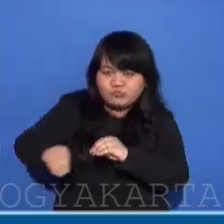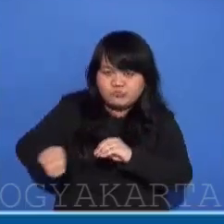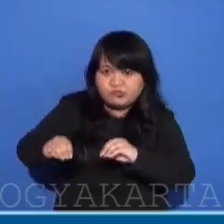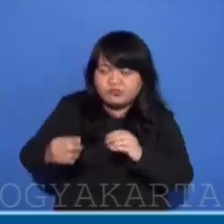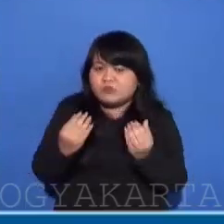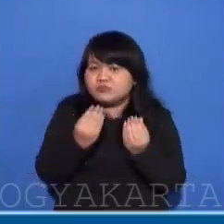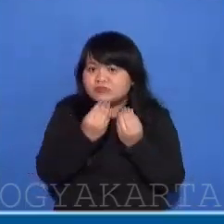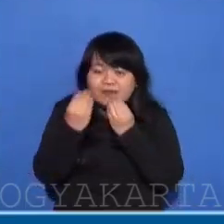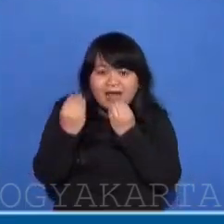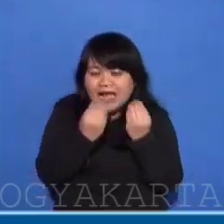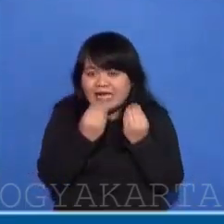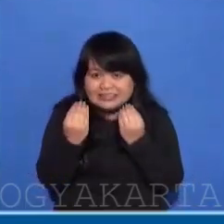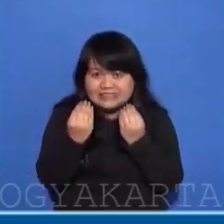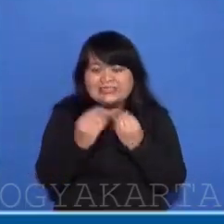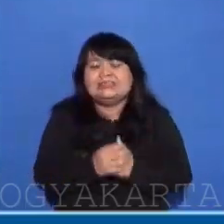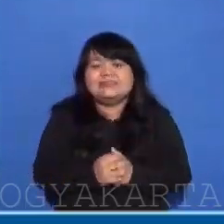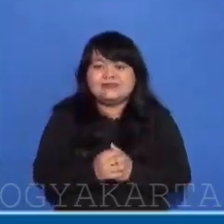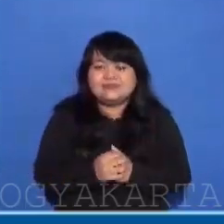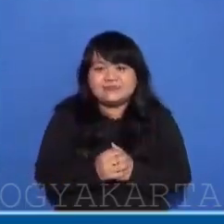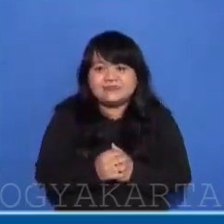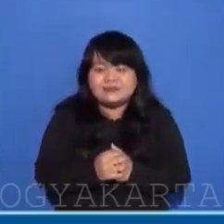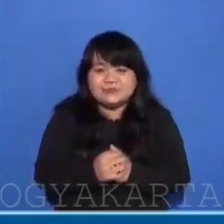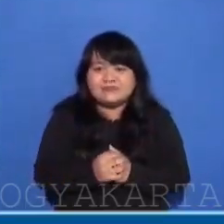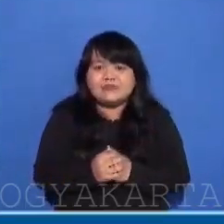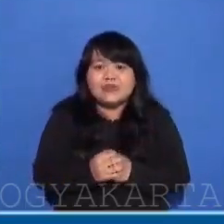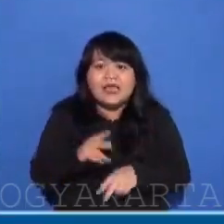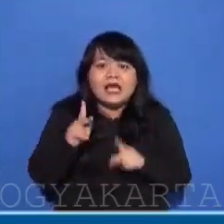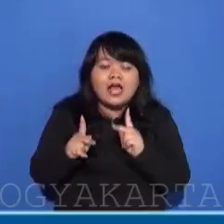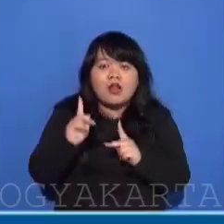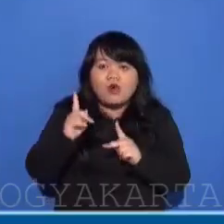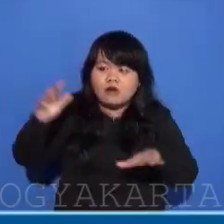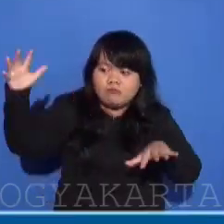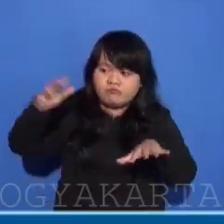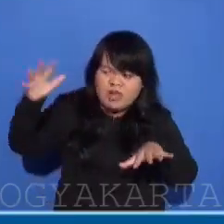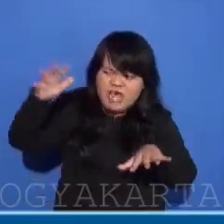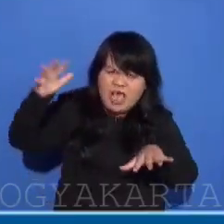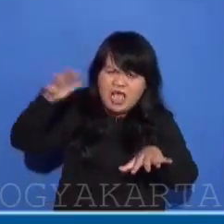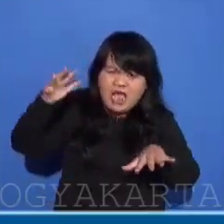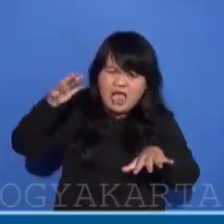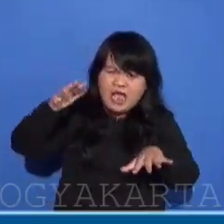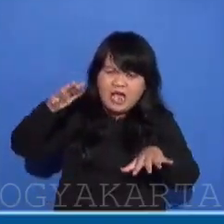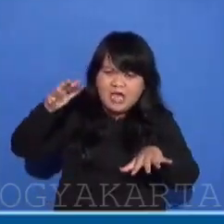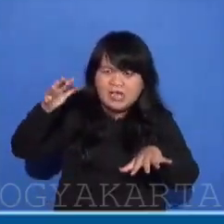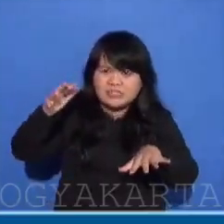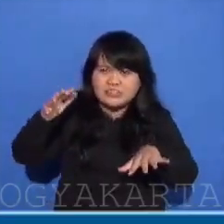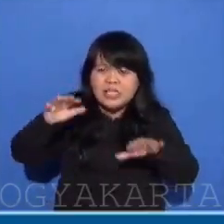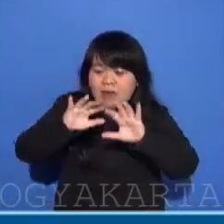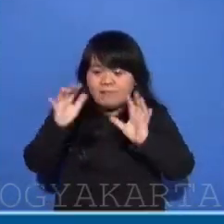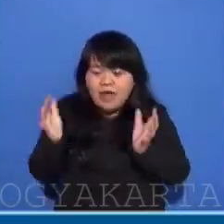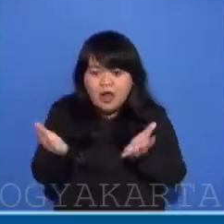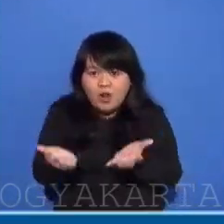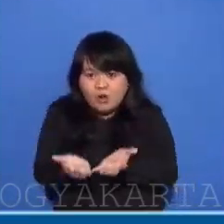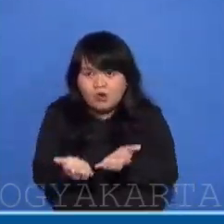nindakaken budida taneman semangka bab Menik kanthi pawadan bilih ing kawontenan Hawa benter panyuwunan taneman woh melon Inggil